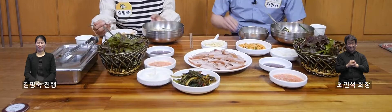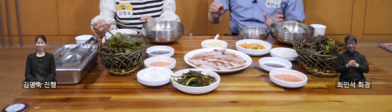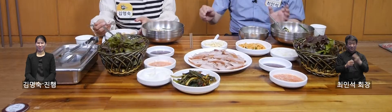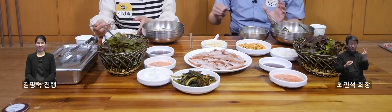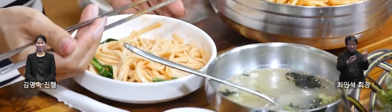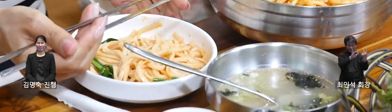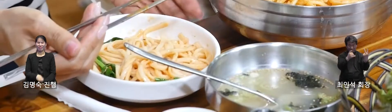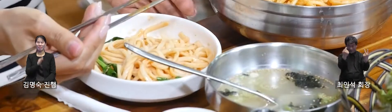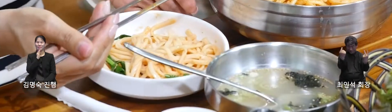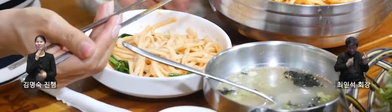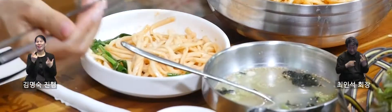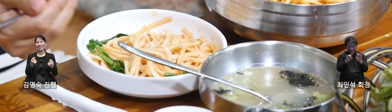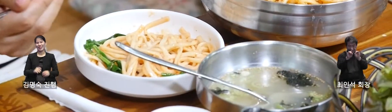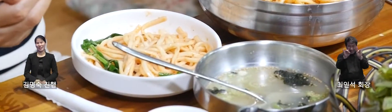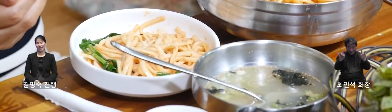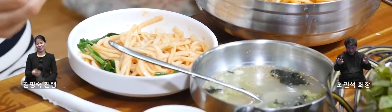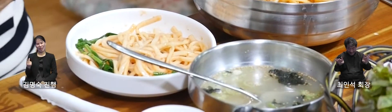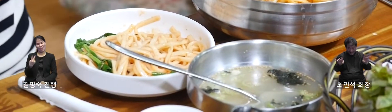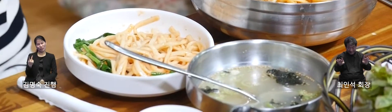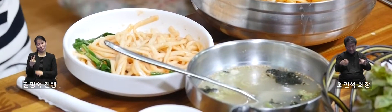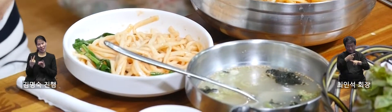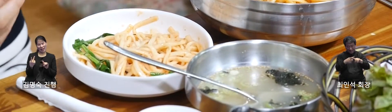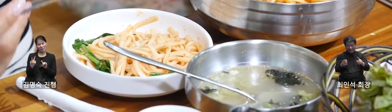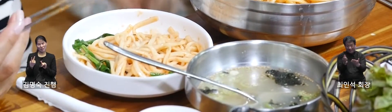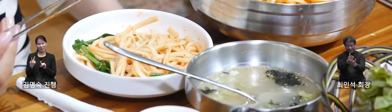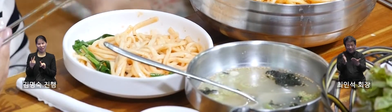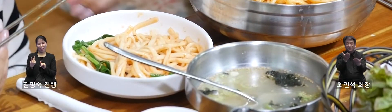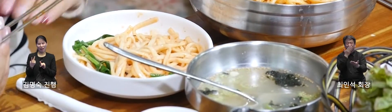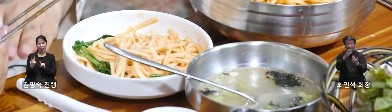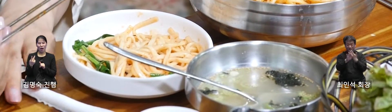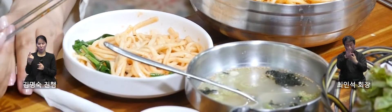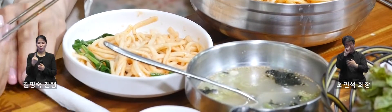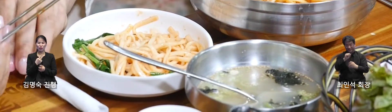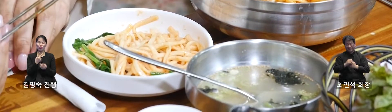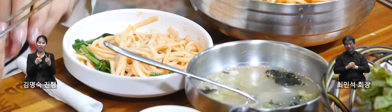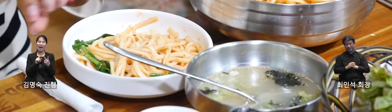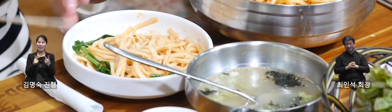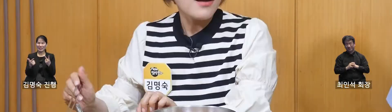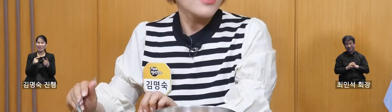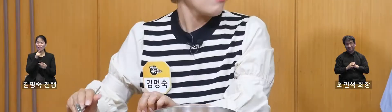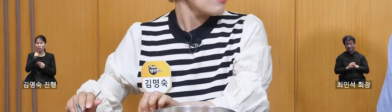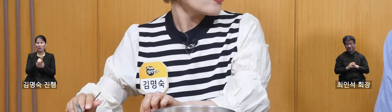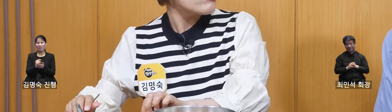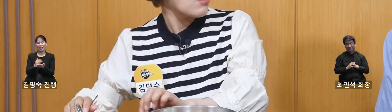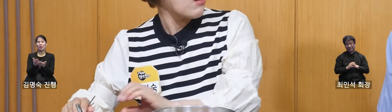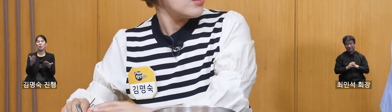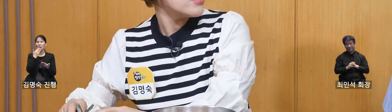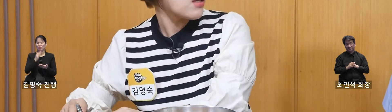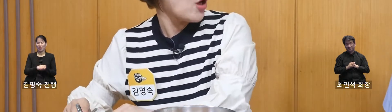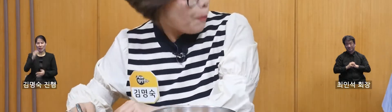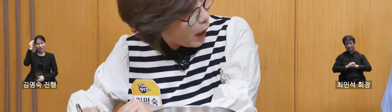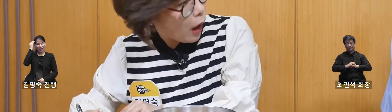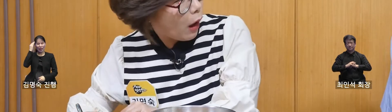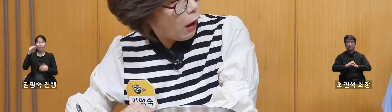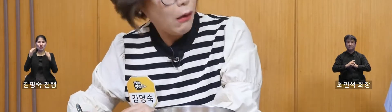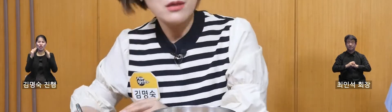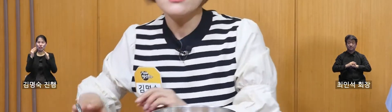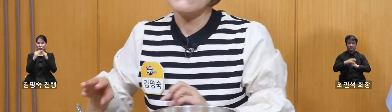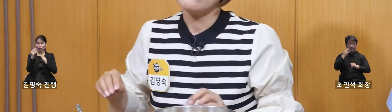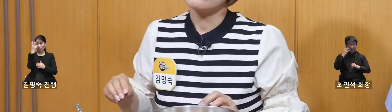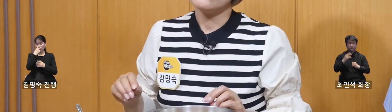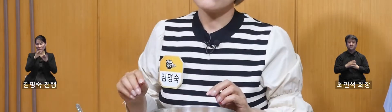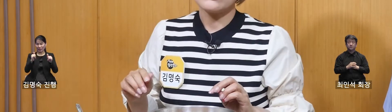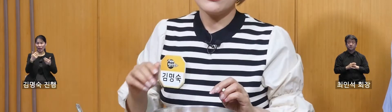분이 오시면 하나씩 시켜서 네, 이렇게 우리 사이좋게 예, 나눠 예. 먹으면 될 것 같아요. 네네. 자, 대한주택관리사협회.